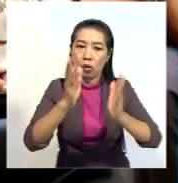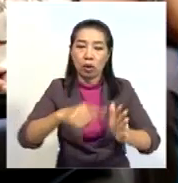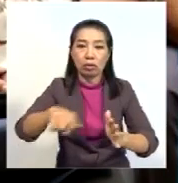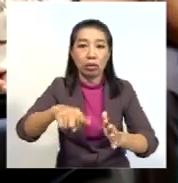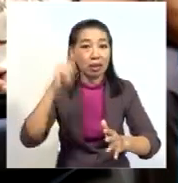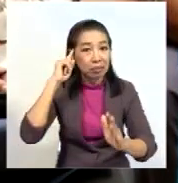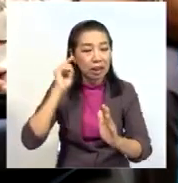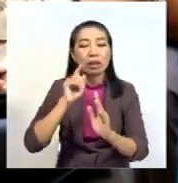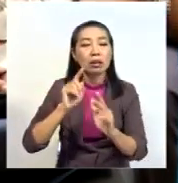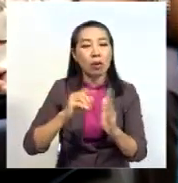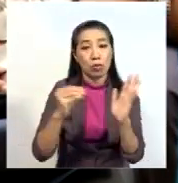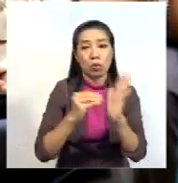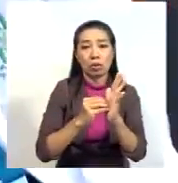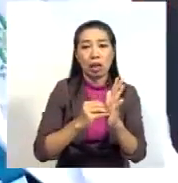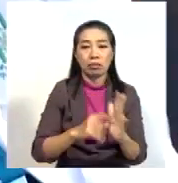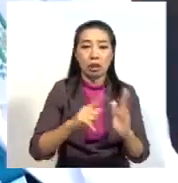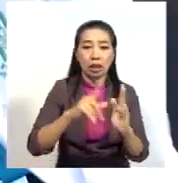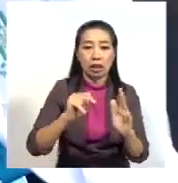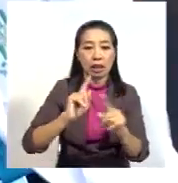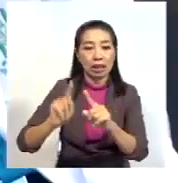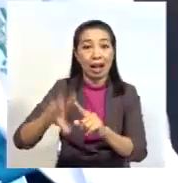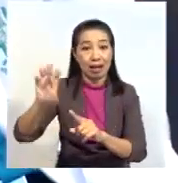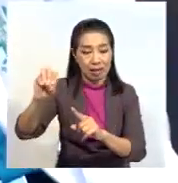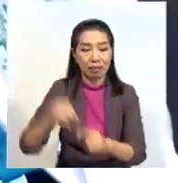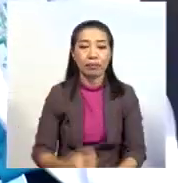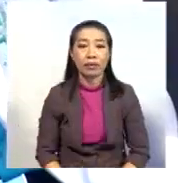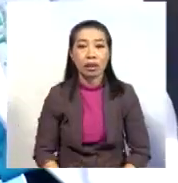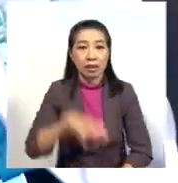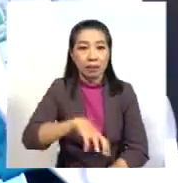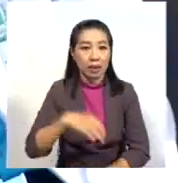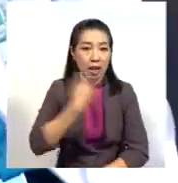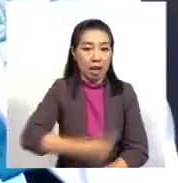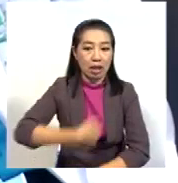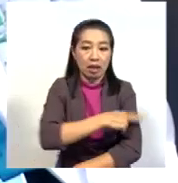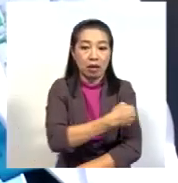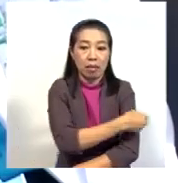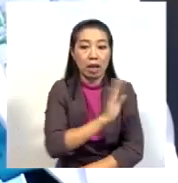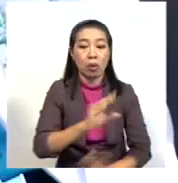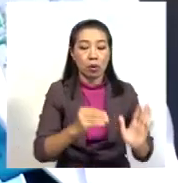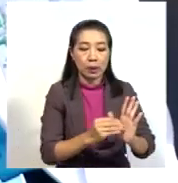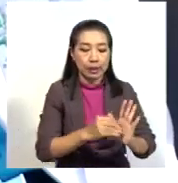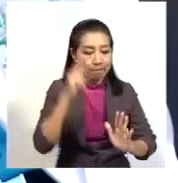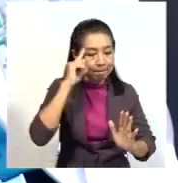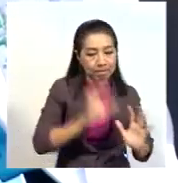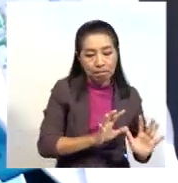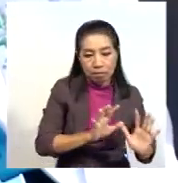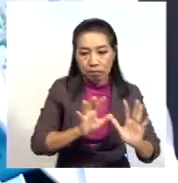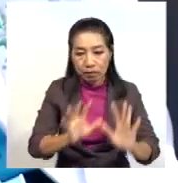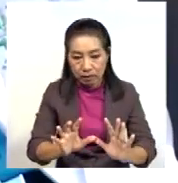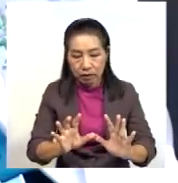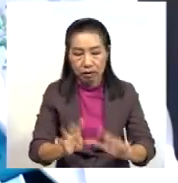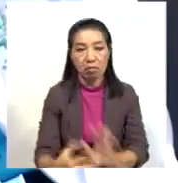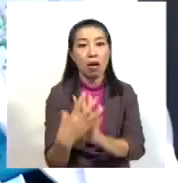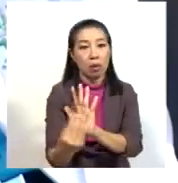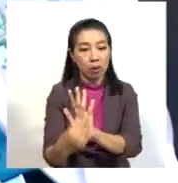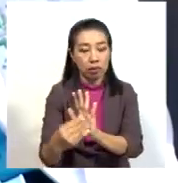ที่50เขตของกรุงเทพมหานครทีมสำนักงานอนามัยกรุงเทพมหานครเนี่ยนะคะเขาก็เลยลงพื้นที่